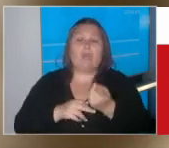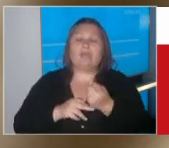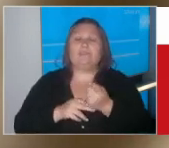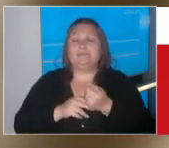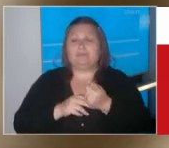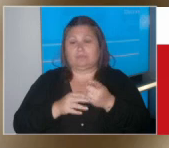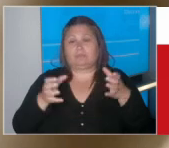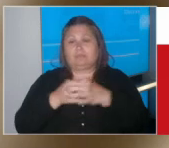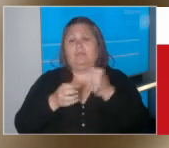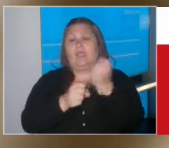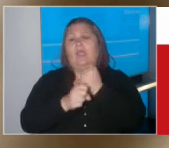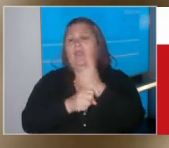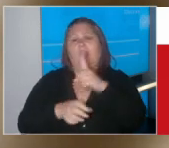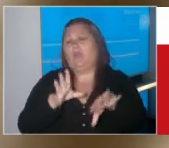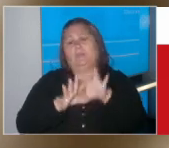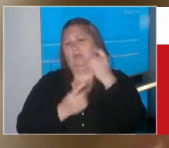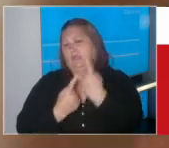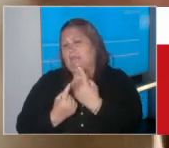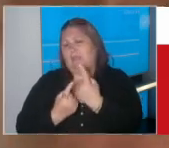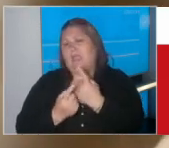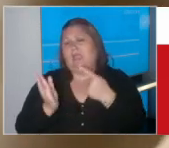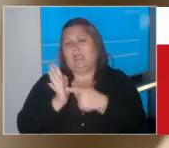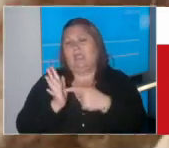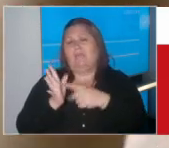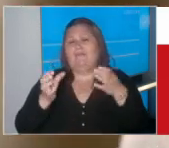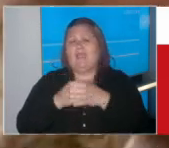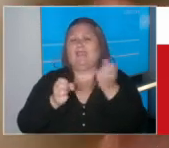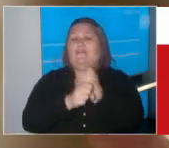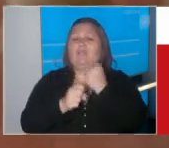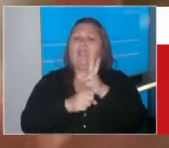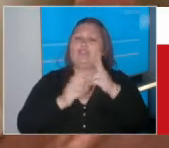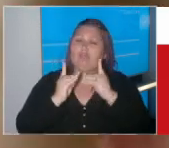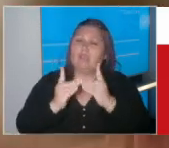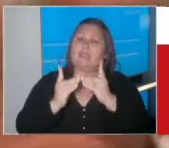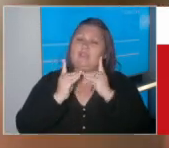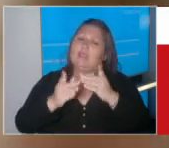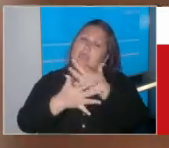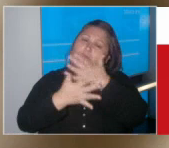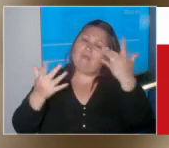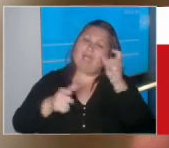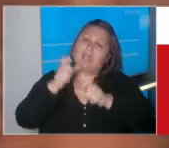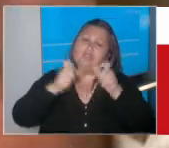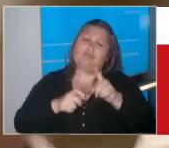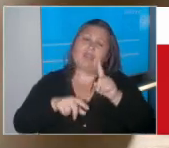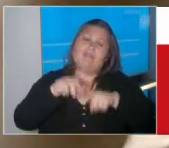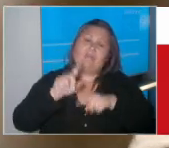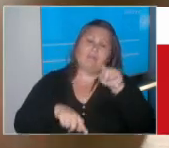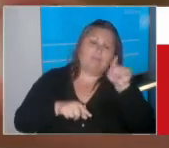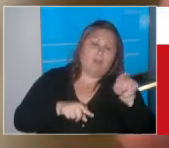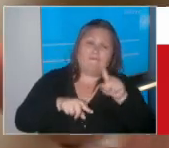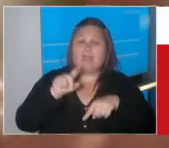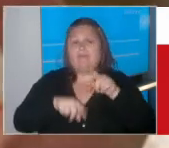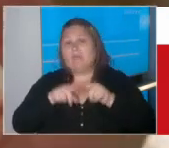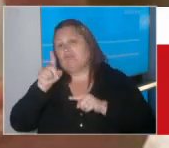במפלגת העבודה למשל, הם לא ימצאו את עצמם, כי מפלגת העבודה יש לה דרך, והדרך ברורה, ואנשים כאלה שפעם פה ופעם שם,